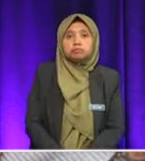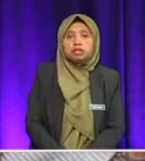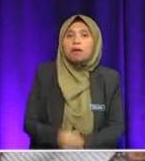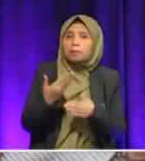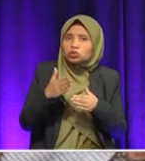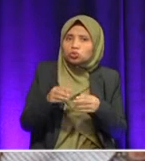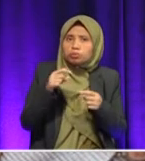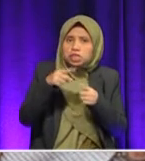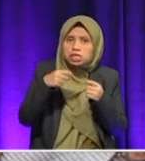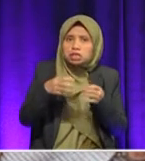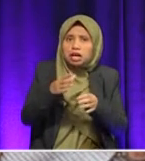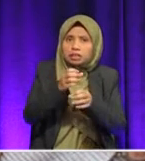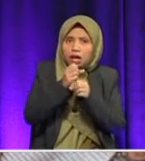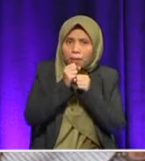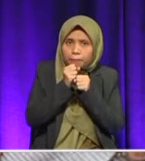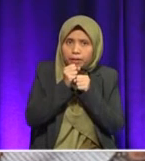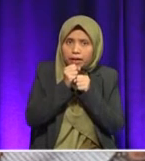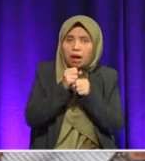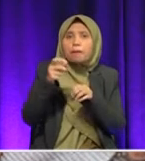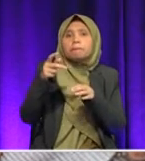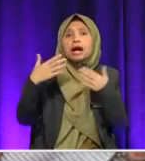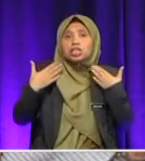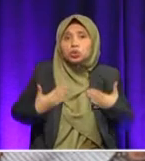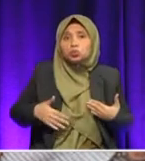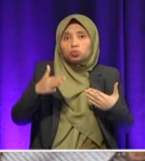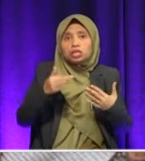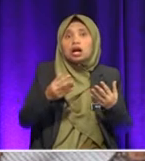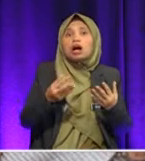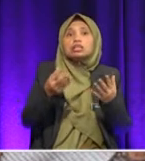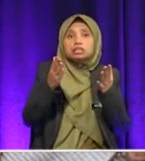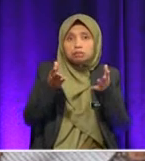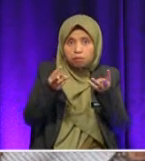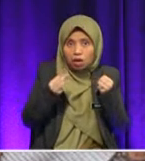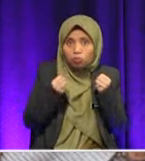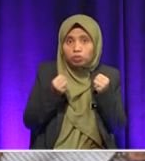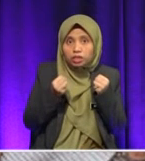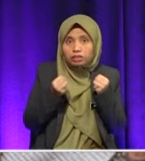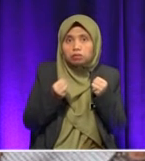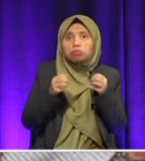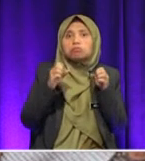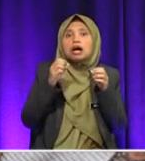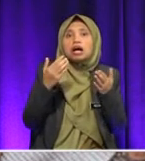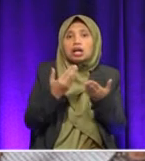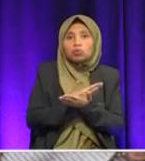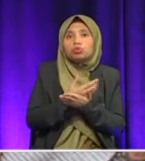kehendaki mengikut kehendak pelanggan baru kita pilih warnet kan rekaan tersebut